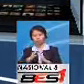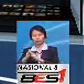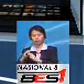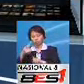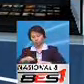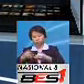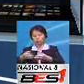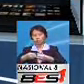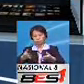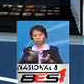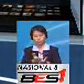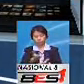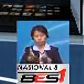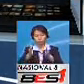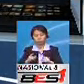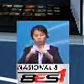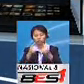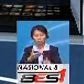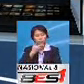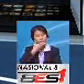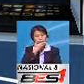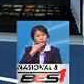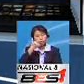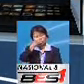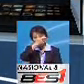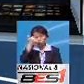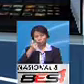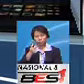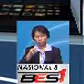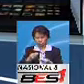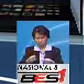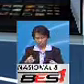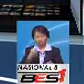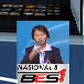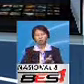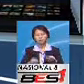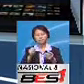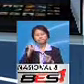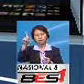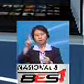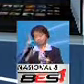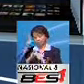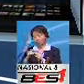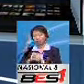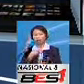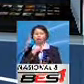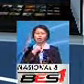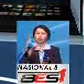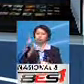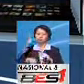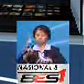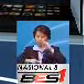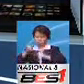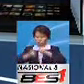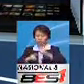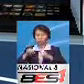memenuhi permintaan pembeli terutama golongan belia memandangkan nilai tanah yang tinggi di kawasan Bandar menjadi kekangan untuk membina